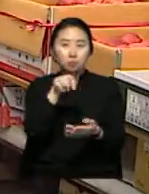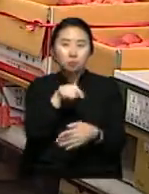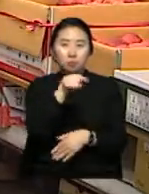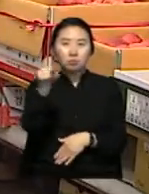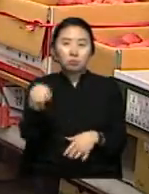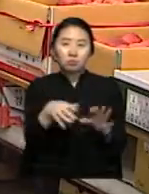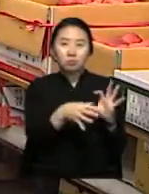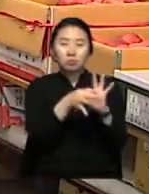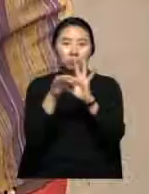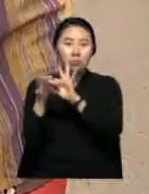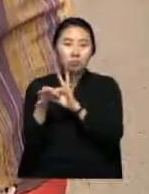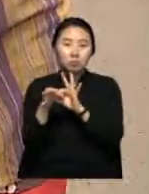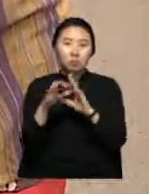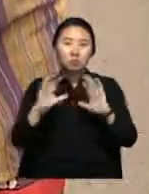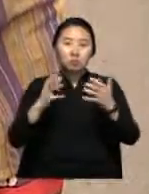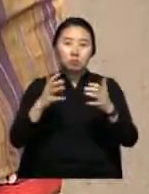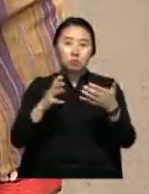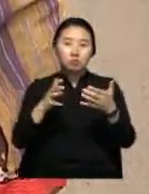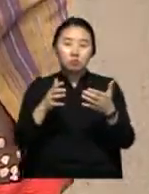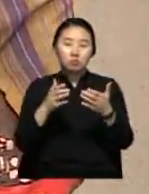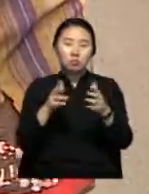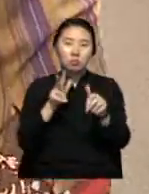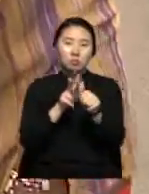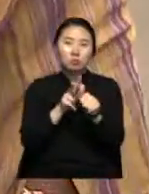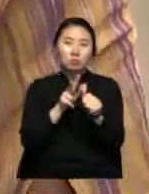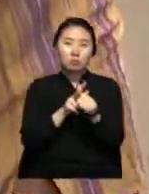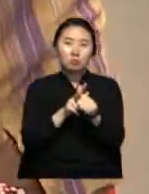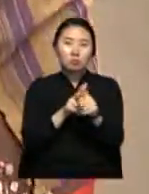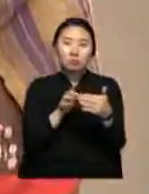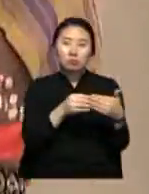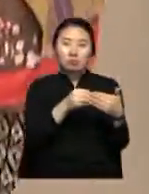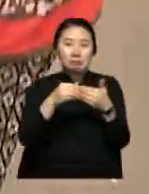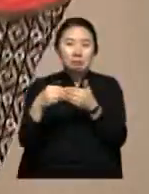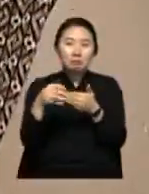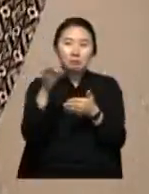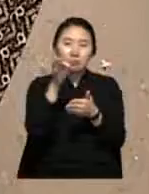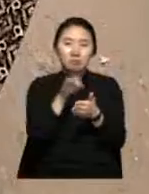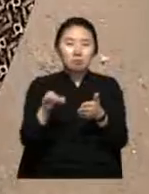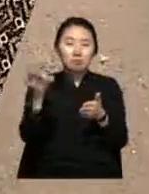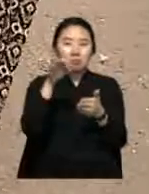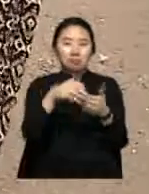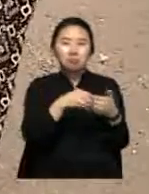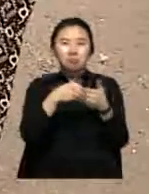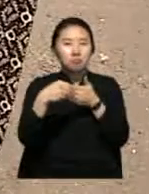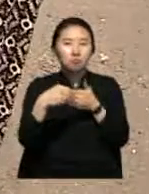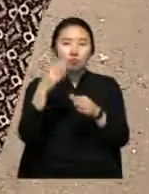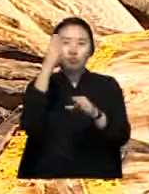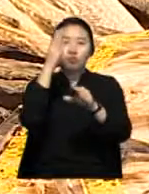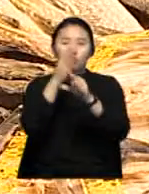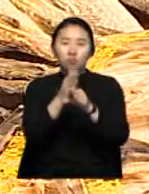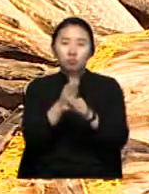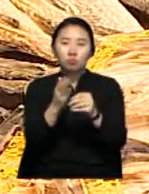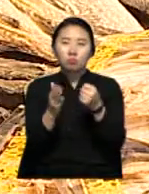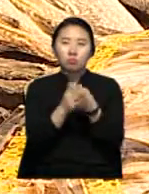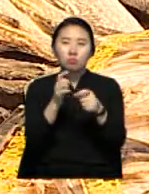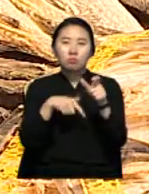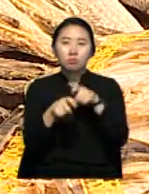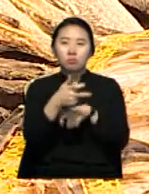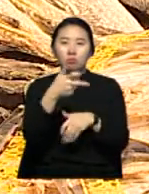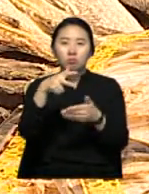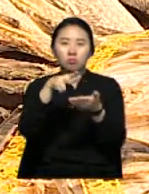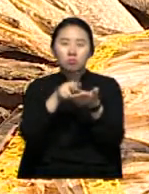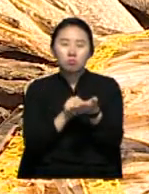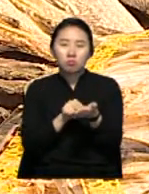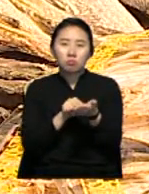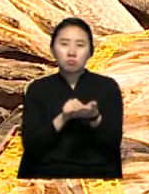이들의 공통점이라면 국내 시장을 주도하고 있는 업체들이 가격 인상에 앞장서고 있다는 겁니다. 그렇다 보니 더큰 문제는